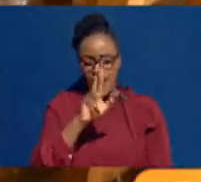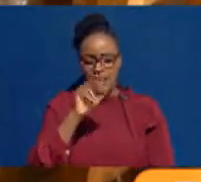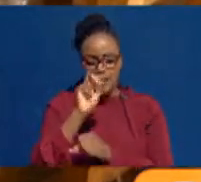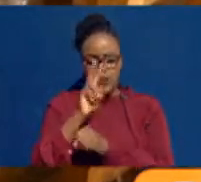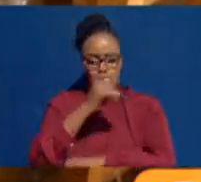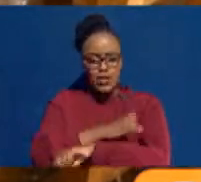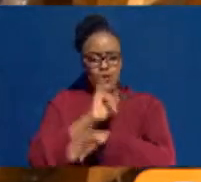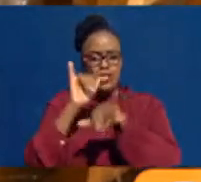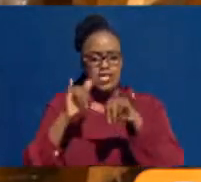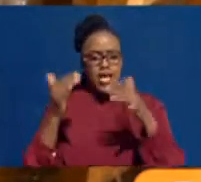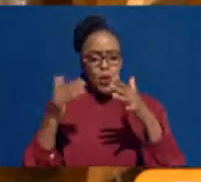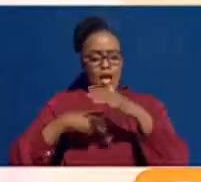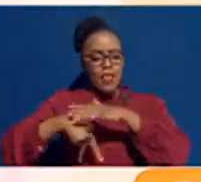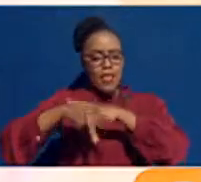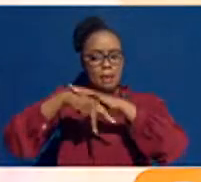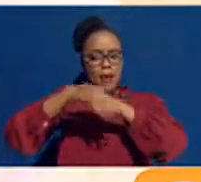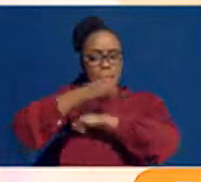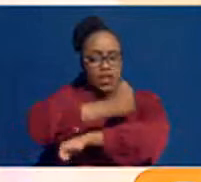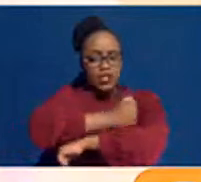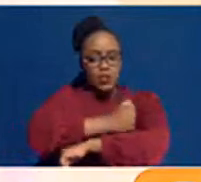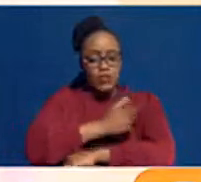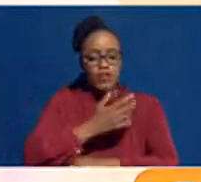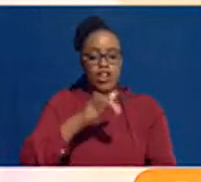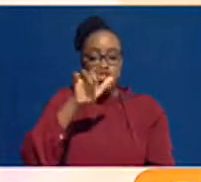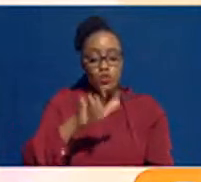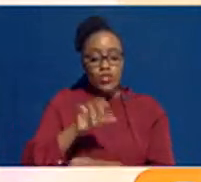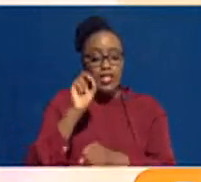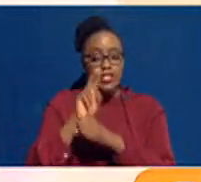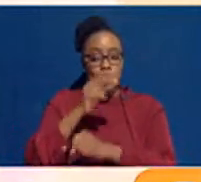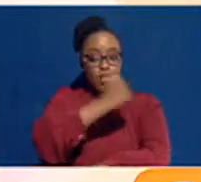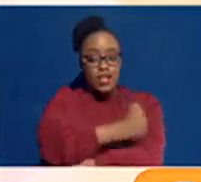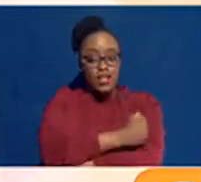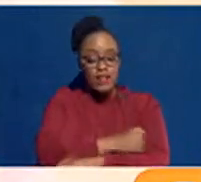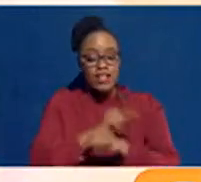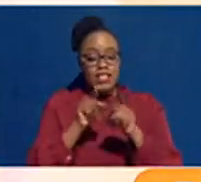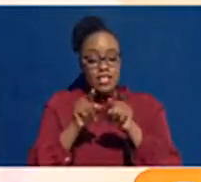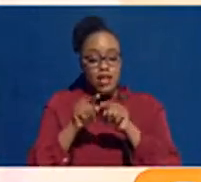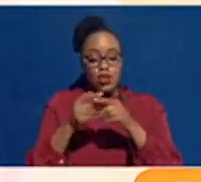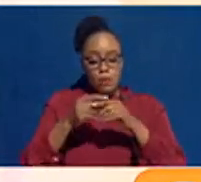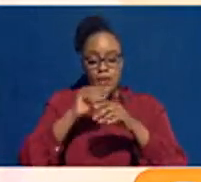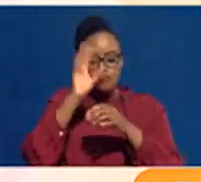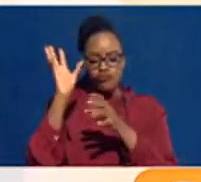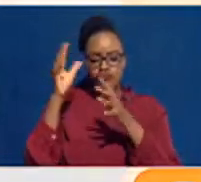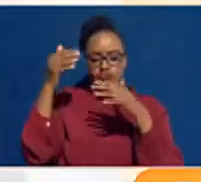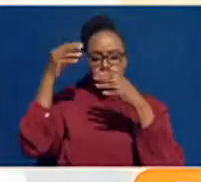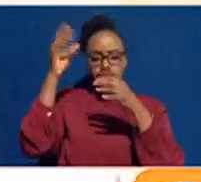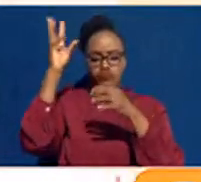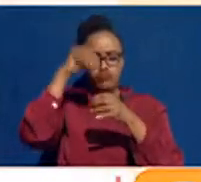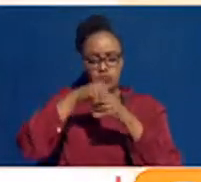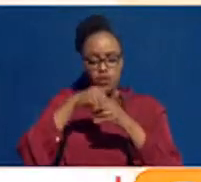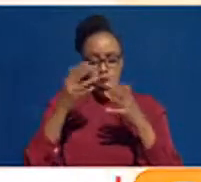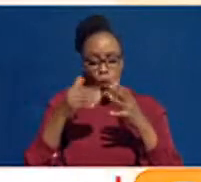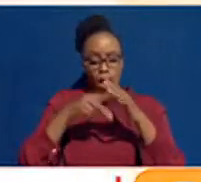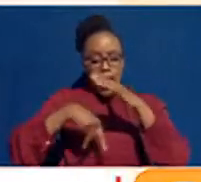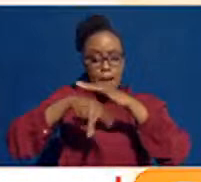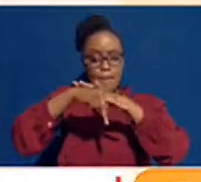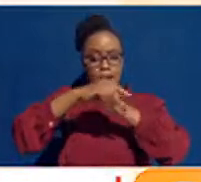wasalie katika shule za msingi. Junior secondary should be domiciled together with our primary